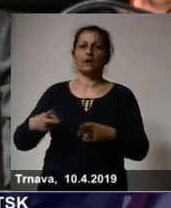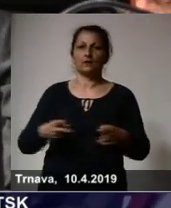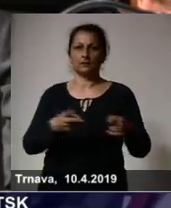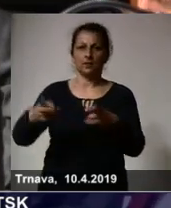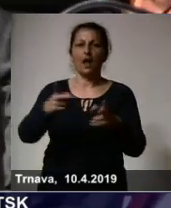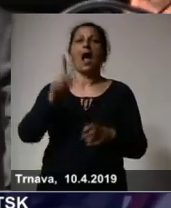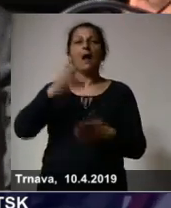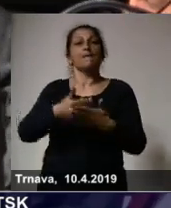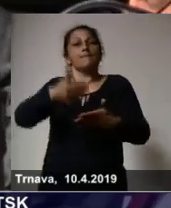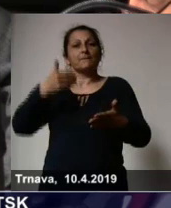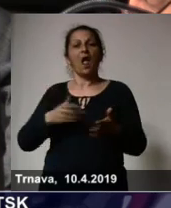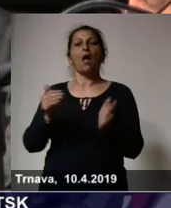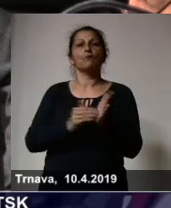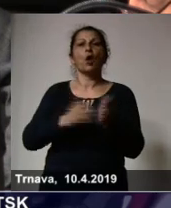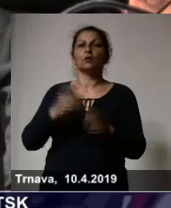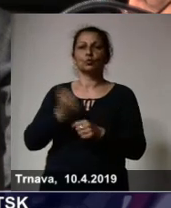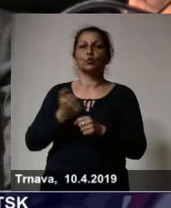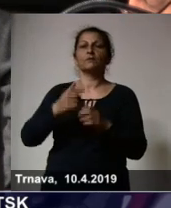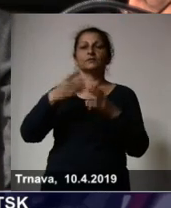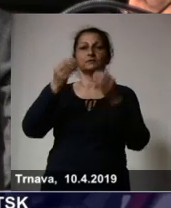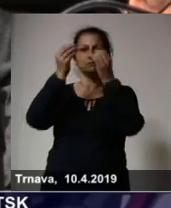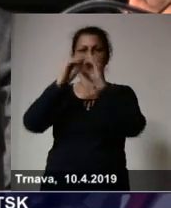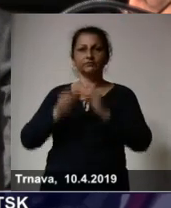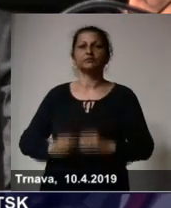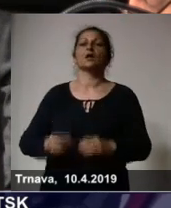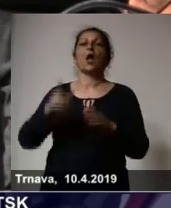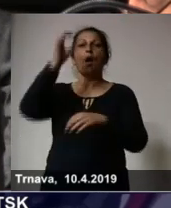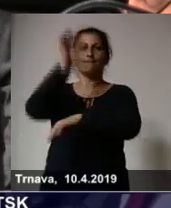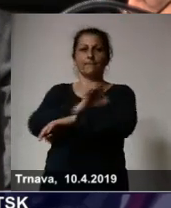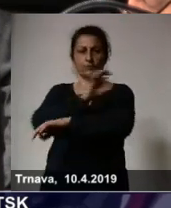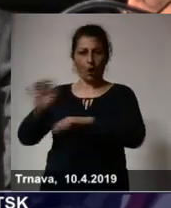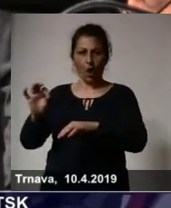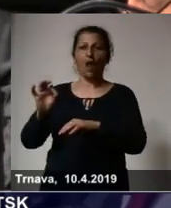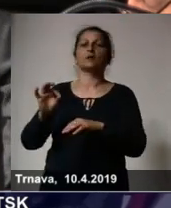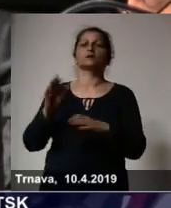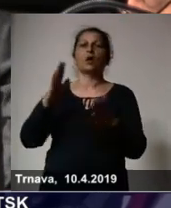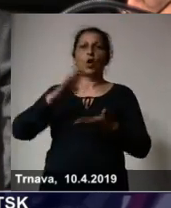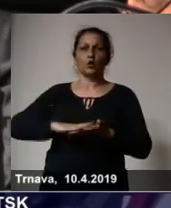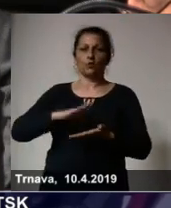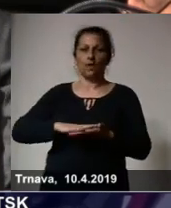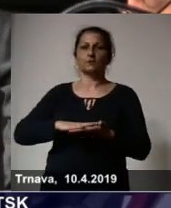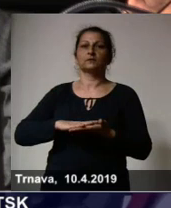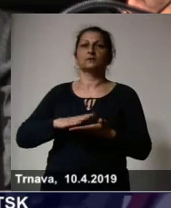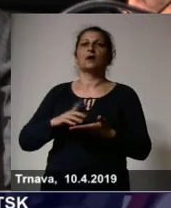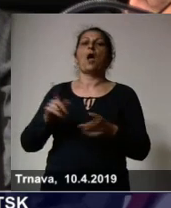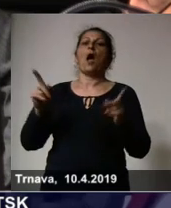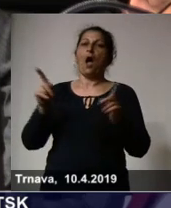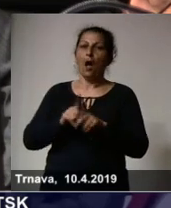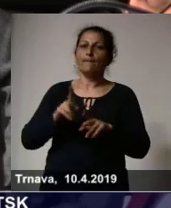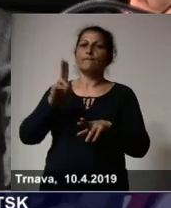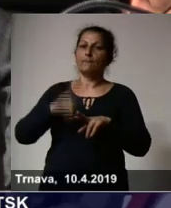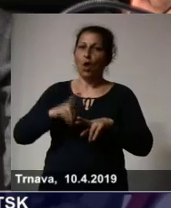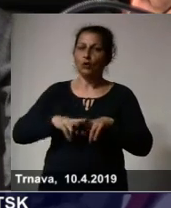realizáciou rekonštrukcie je potrebné vypracovať aktualizáciu tejto projektovej dokumentácie. Následne bude